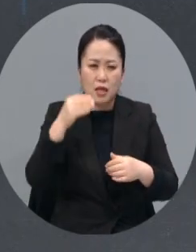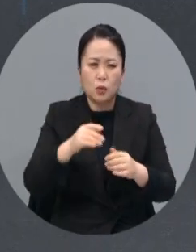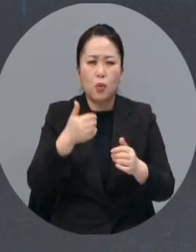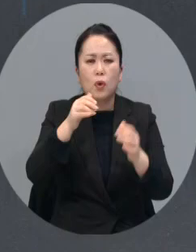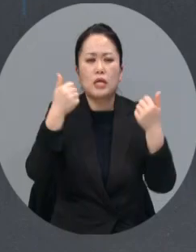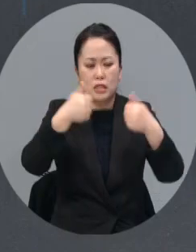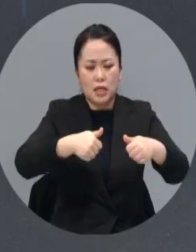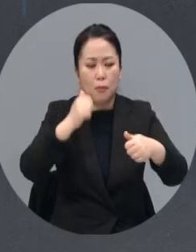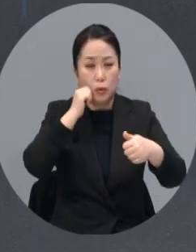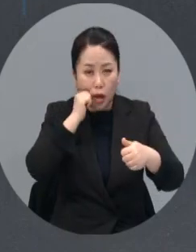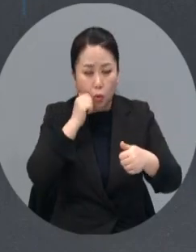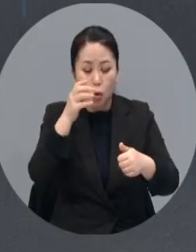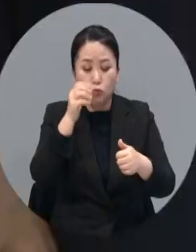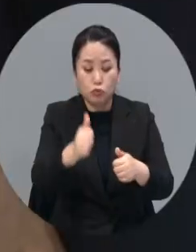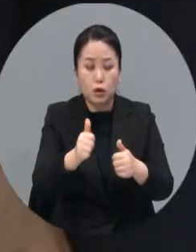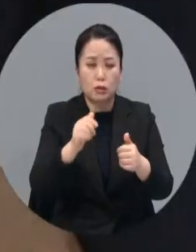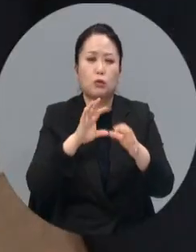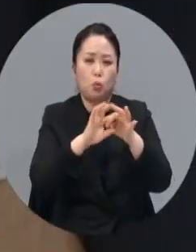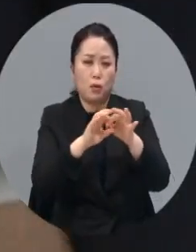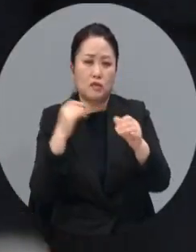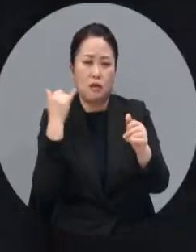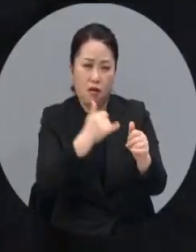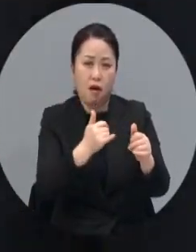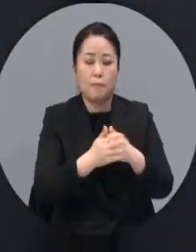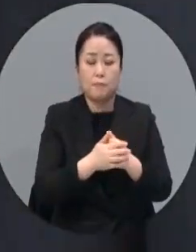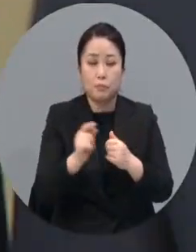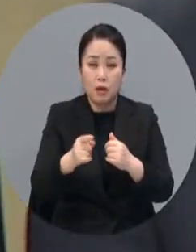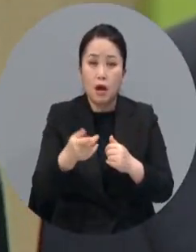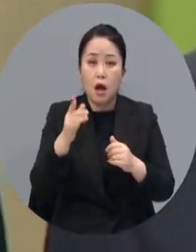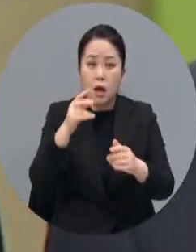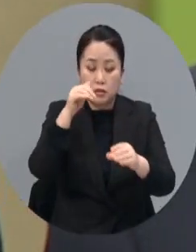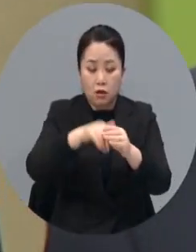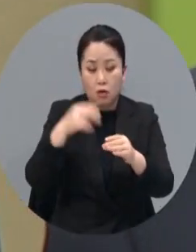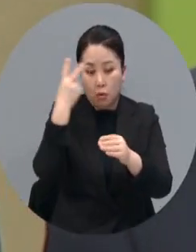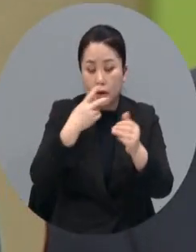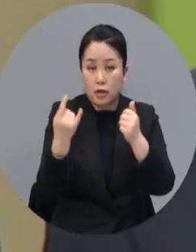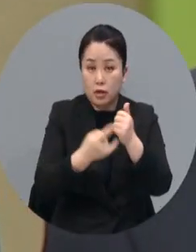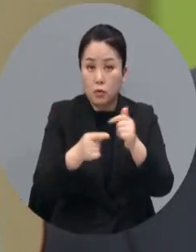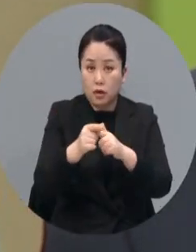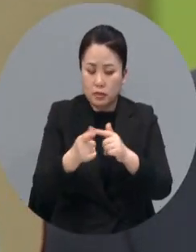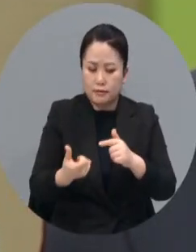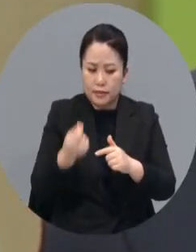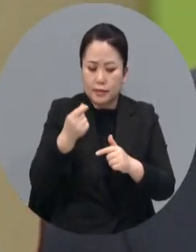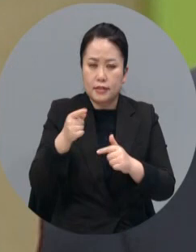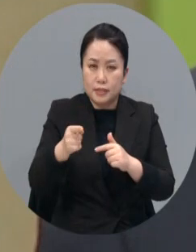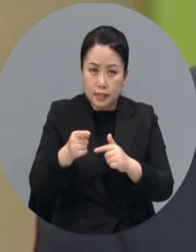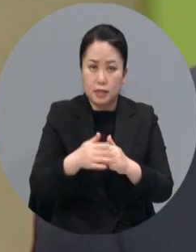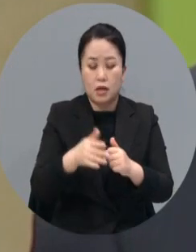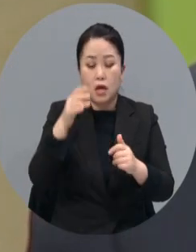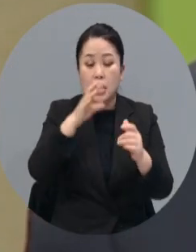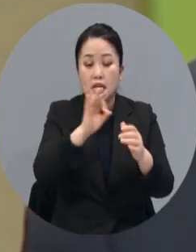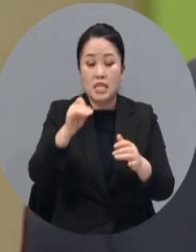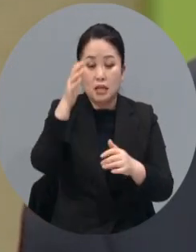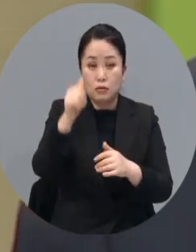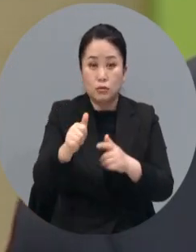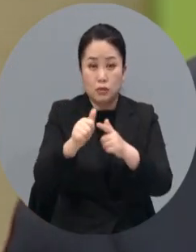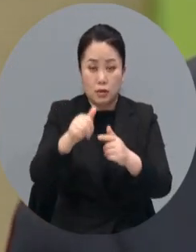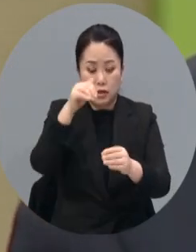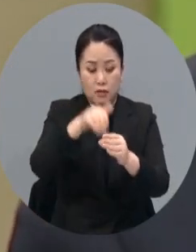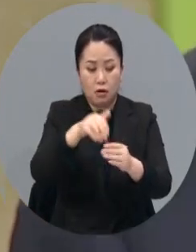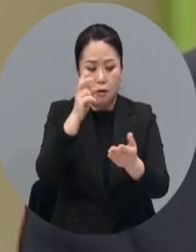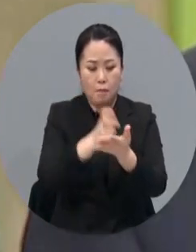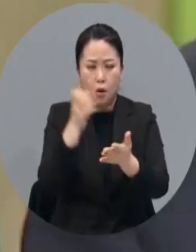드리고 청장님 통해서 연락해야겠 대체로. 보도 이후 부산선거관리위원회는 즉시 이 구청장의 선거법 위반 여부에